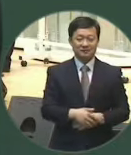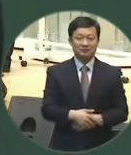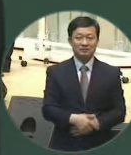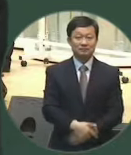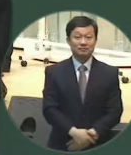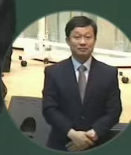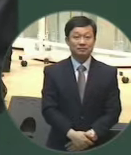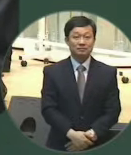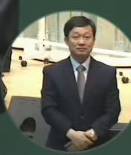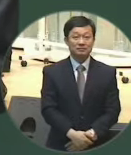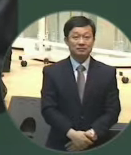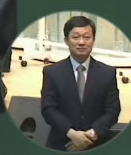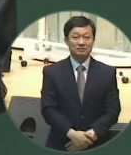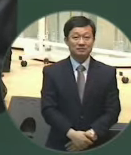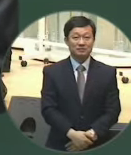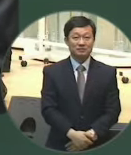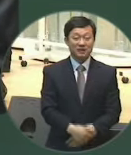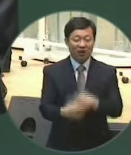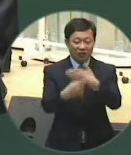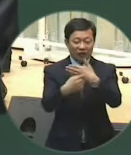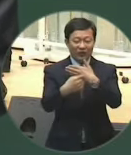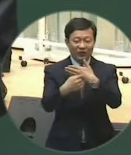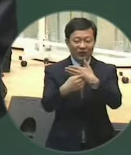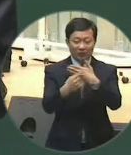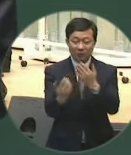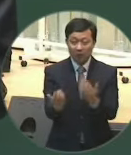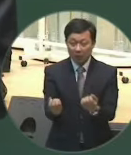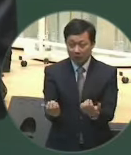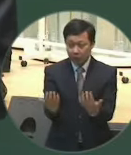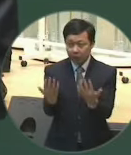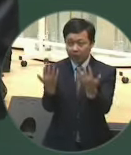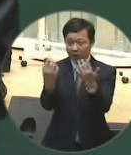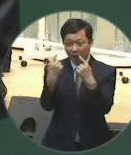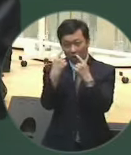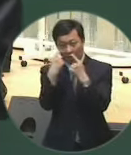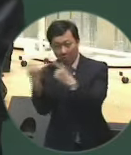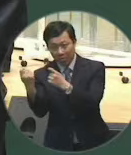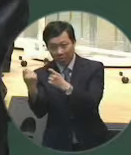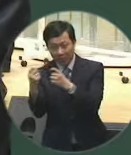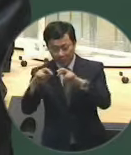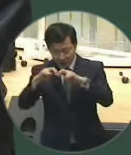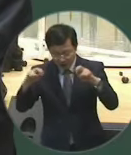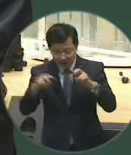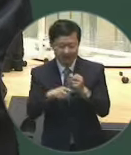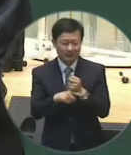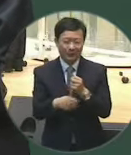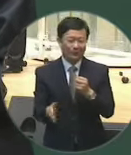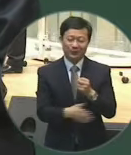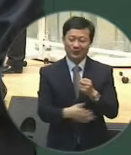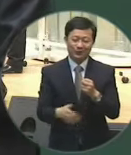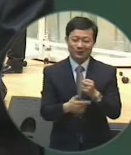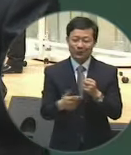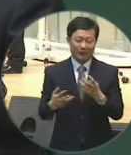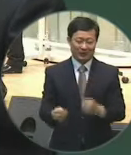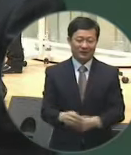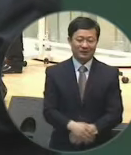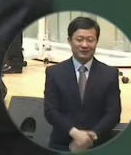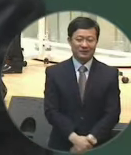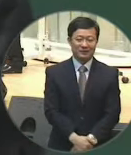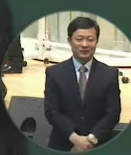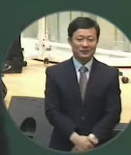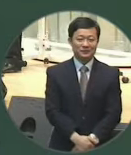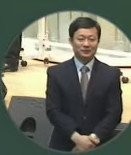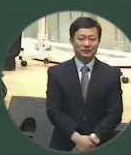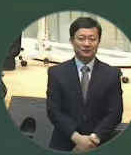다 일어납니다. 그 미혹이지 나중에 아무 열매 없습니다. So many religions are rising up right now, but all of that is confusion